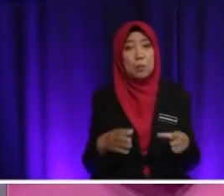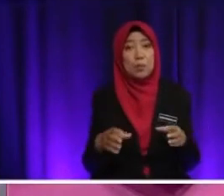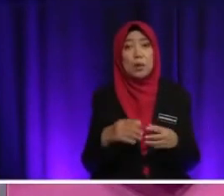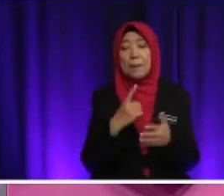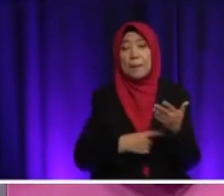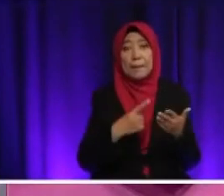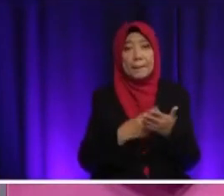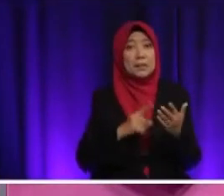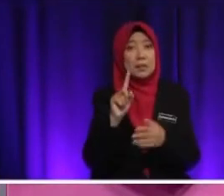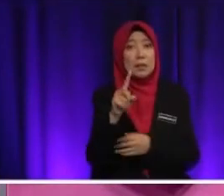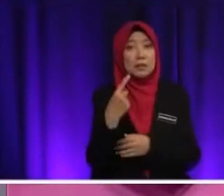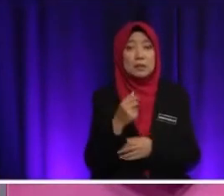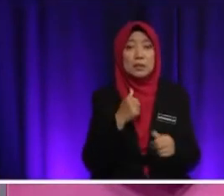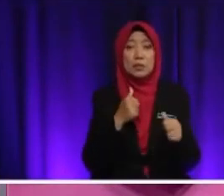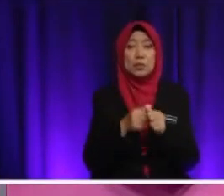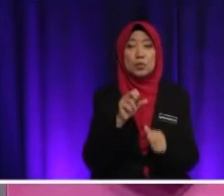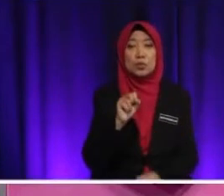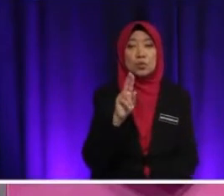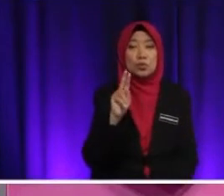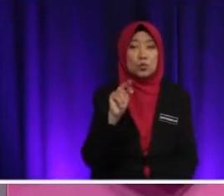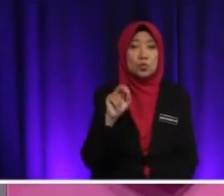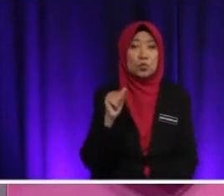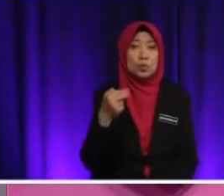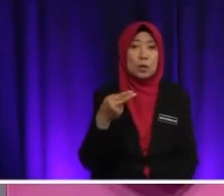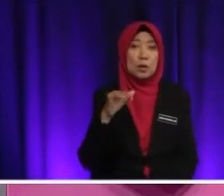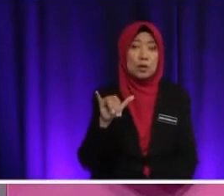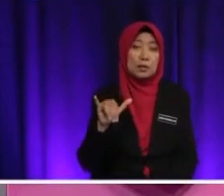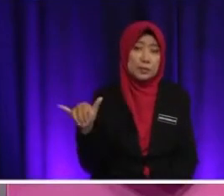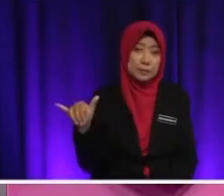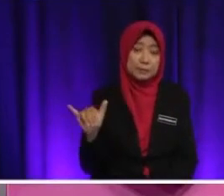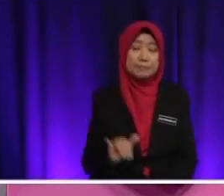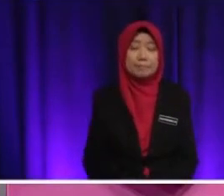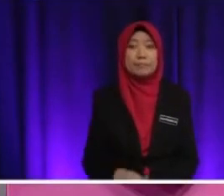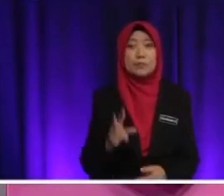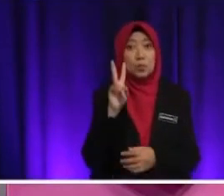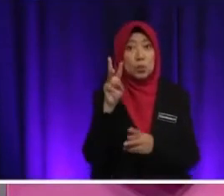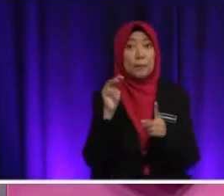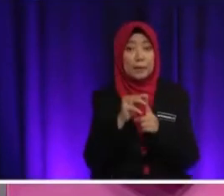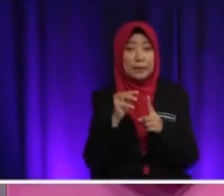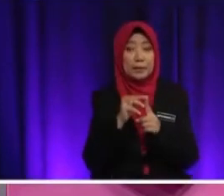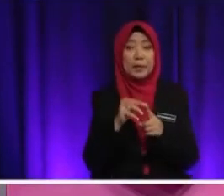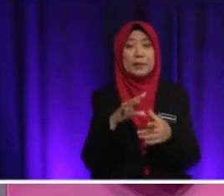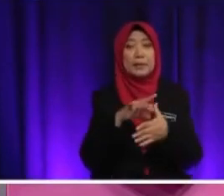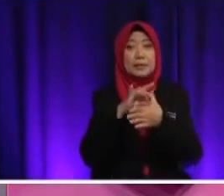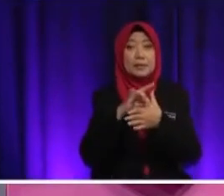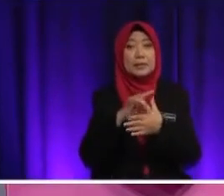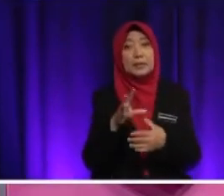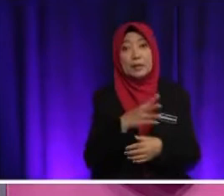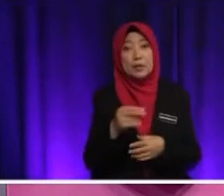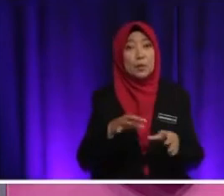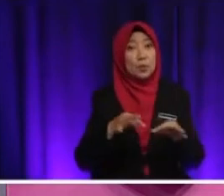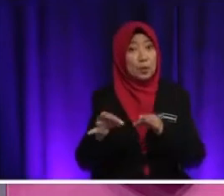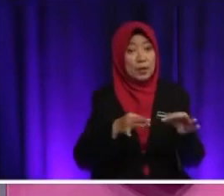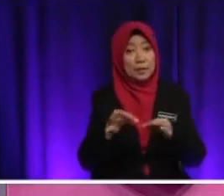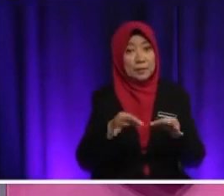sahaja mengikut sunnahnya. Yeah. Okey. Dua markah. Ada kerana, dapat dua markah. Isi dan huraian. Jadi tak ada lah lik